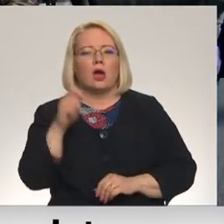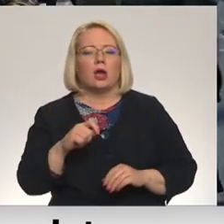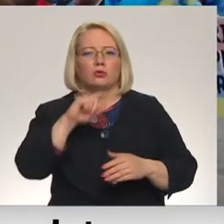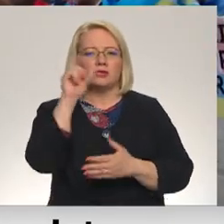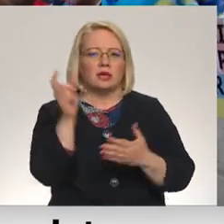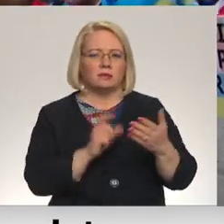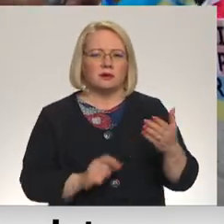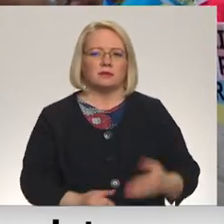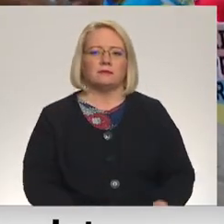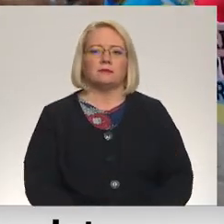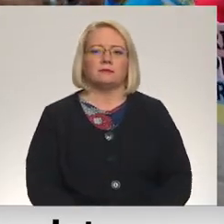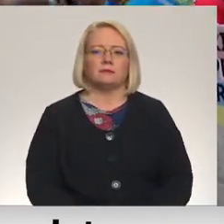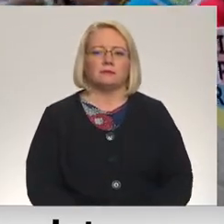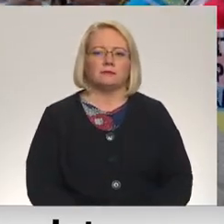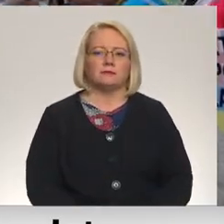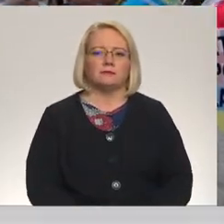dziesmas.